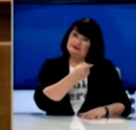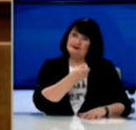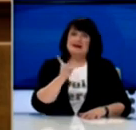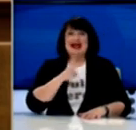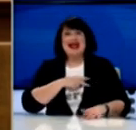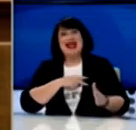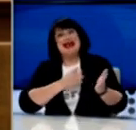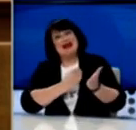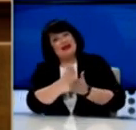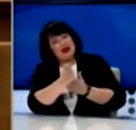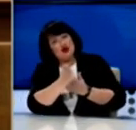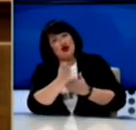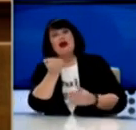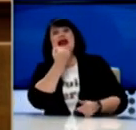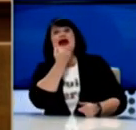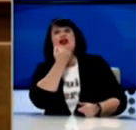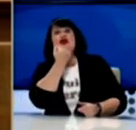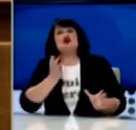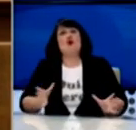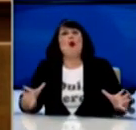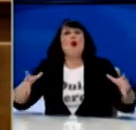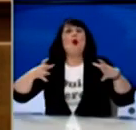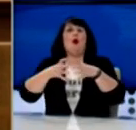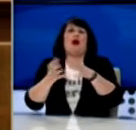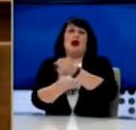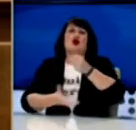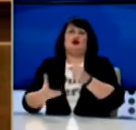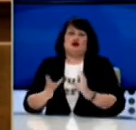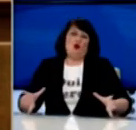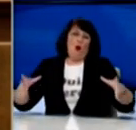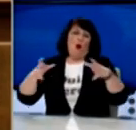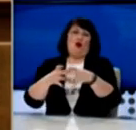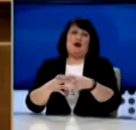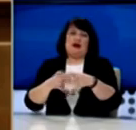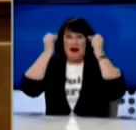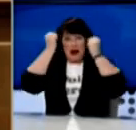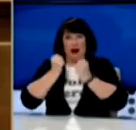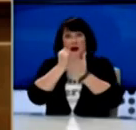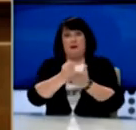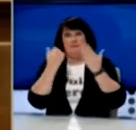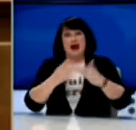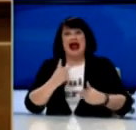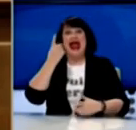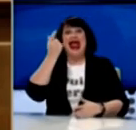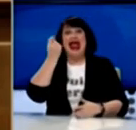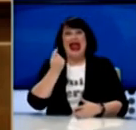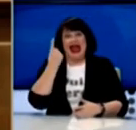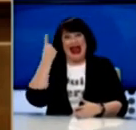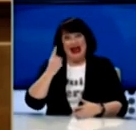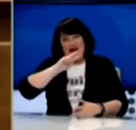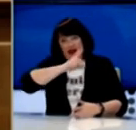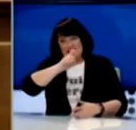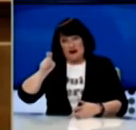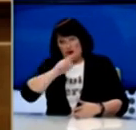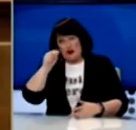δίκιο, κάνει και ένα λάθος. Τσουβάλιασε τους αγρότες όλους. Και τι είπε? Αποζημιώθηκαν με ένα δις από τον ΕΛΓΑ οι αγρότες και επικαλέστηκε